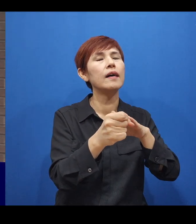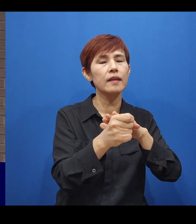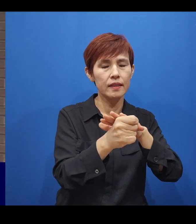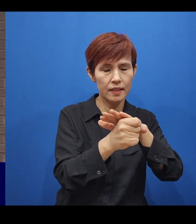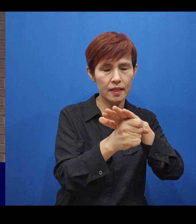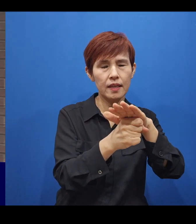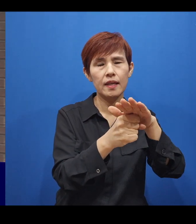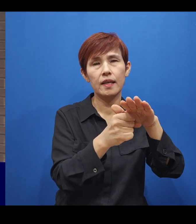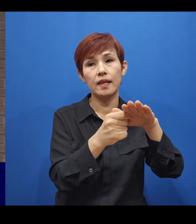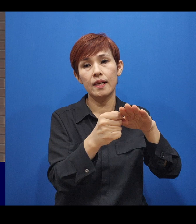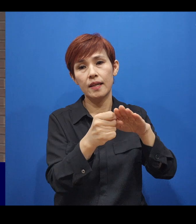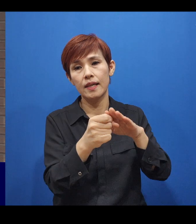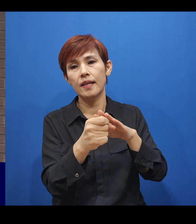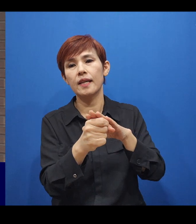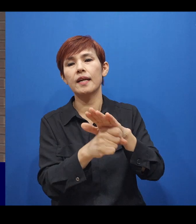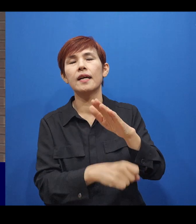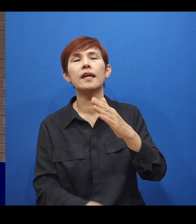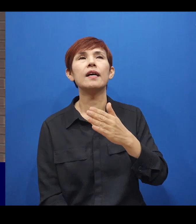사랑하는 이,